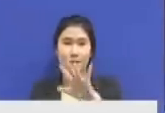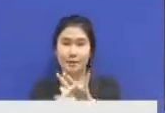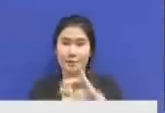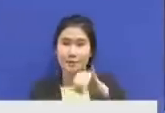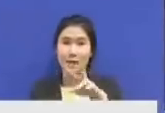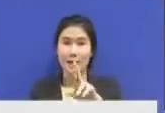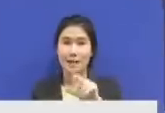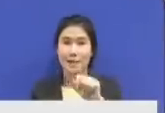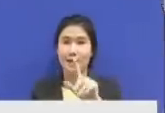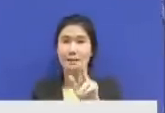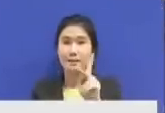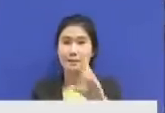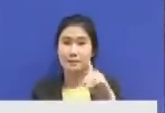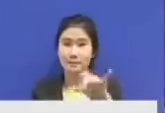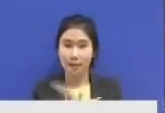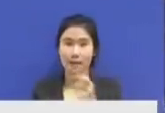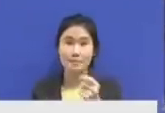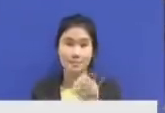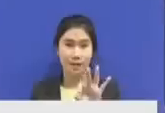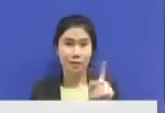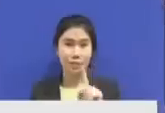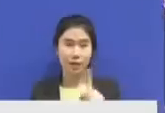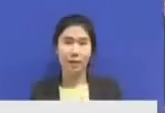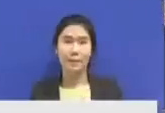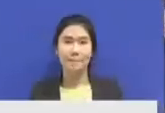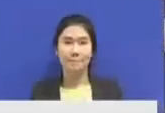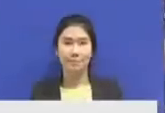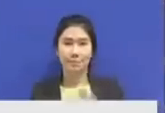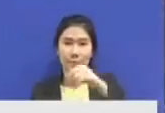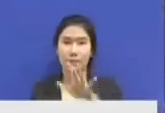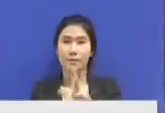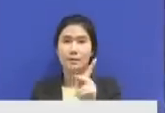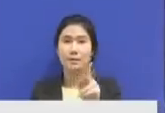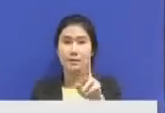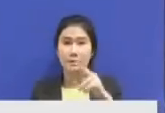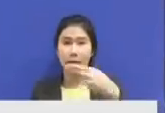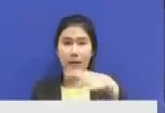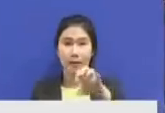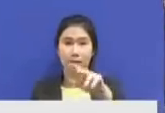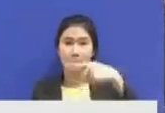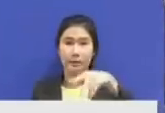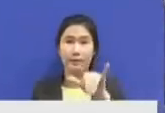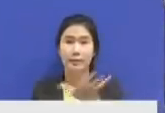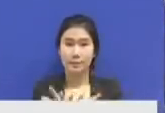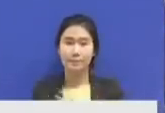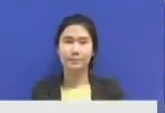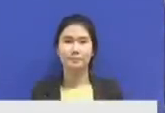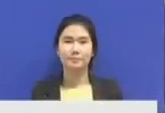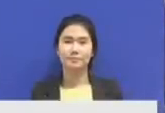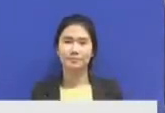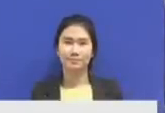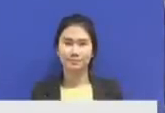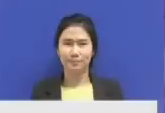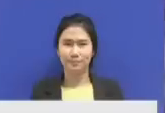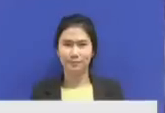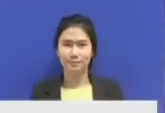อนุภาพ 19พลตำรวจเอกจักรทิพย์ชัยจินดา20พลตำรวจโท